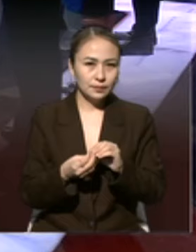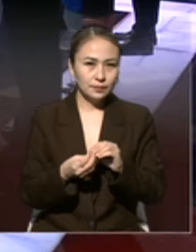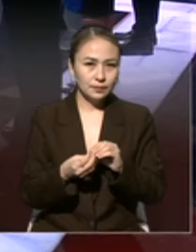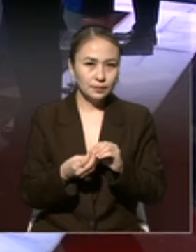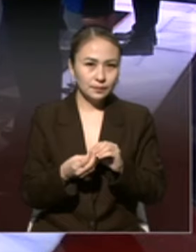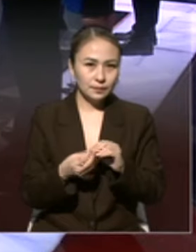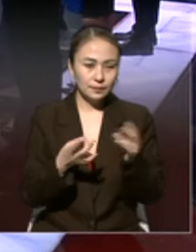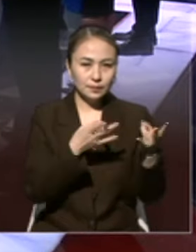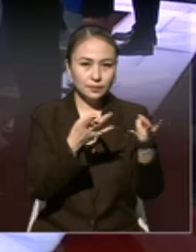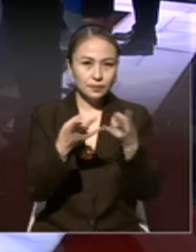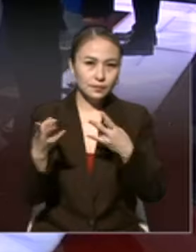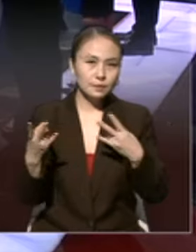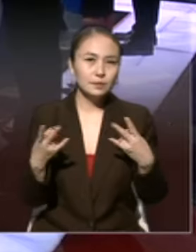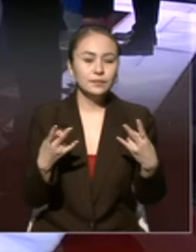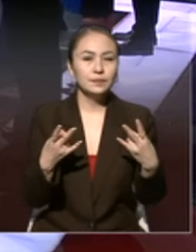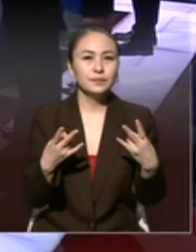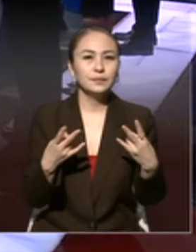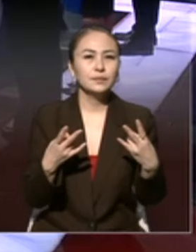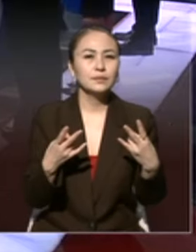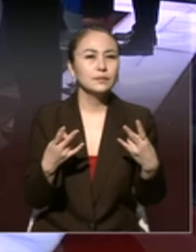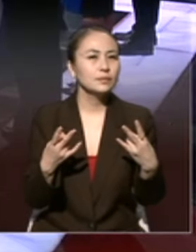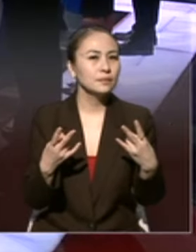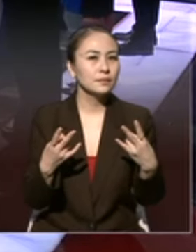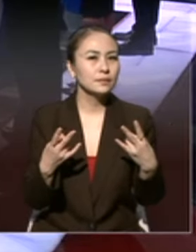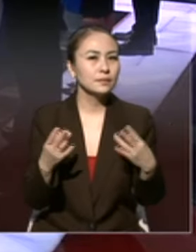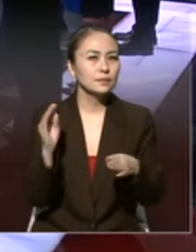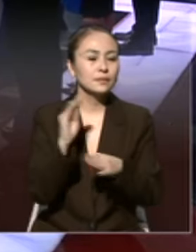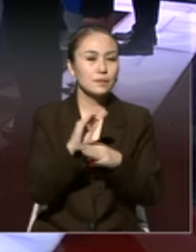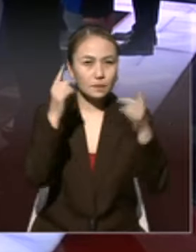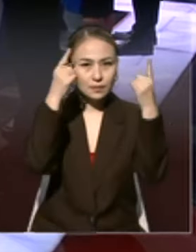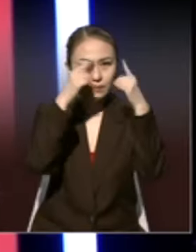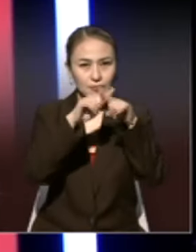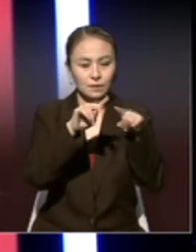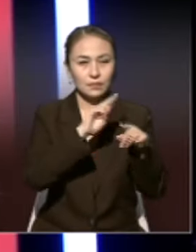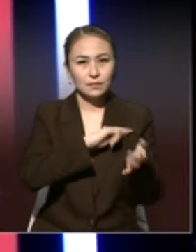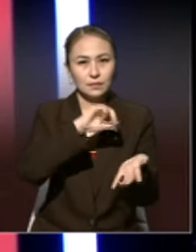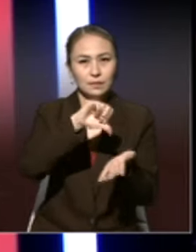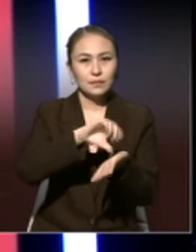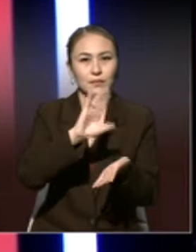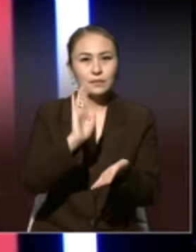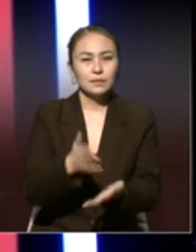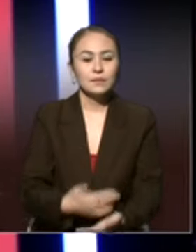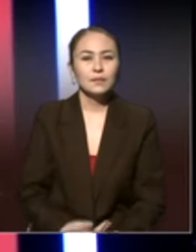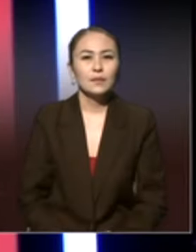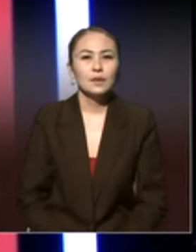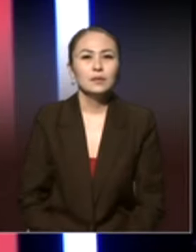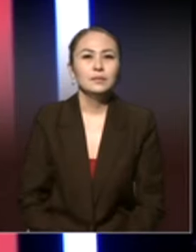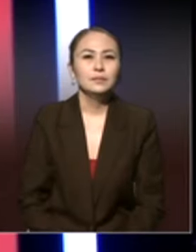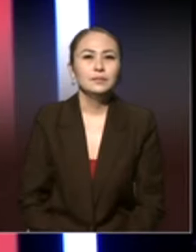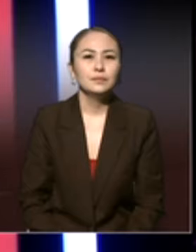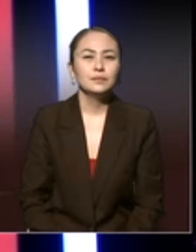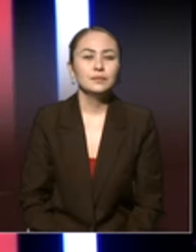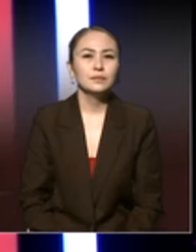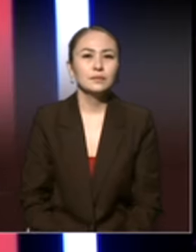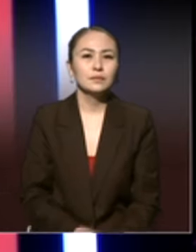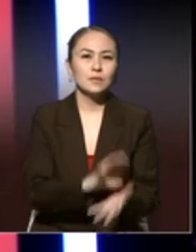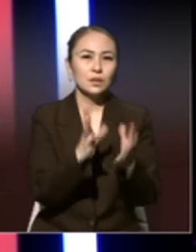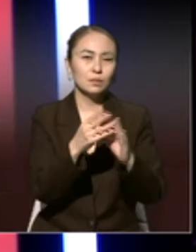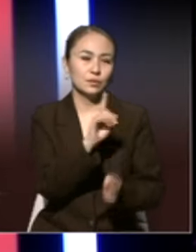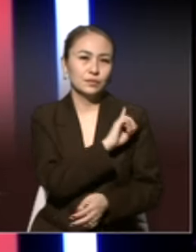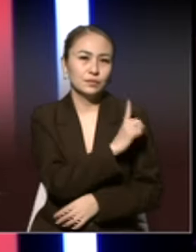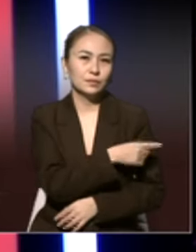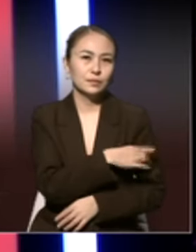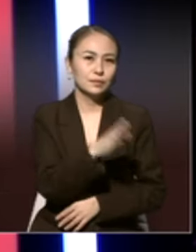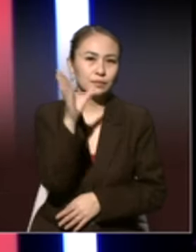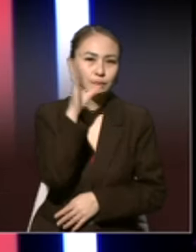барлық керек күш жігер және де техникалар жұмылдырылып қарастырылатынбыз. Жалпы күш жете ма? Біздің